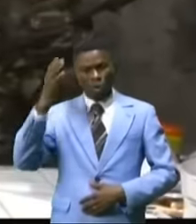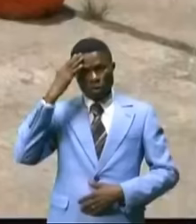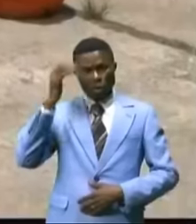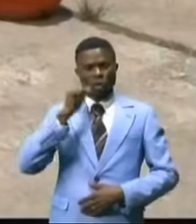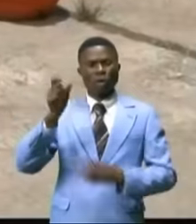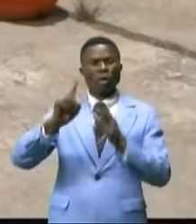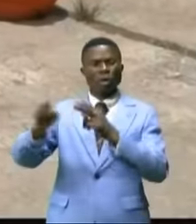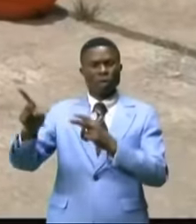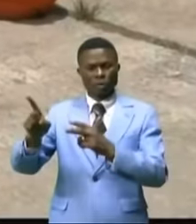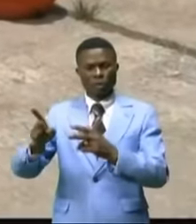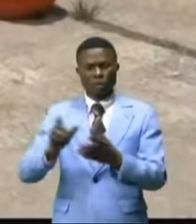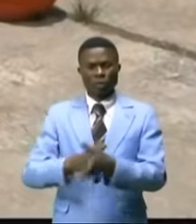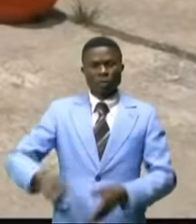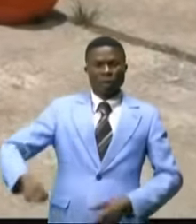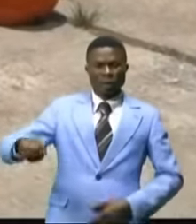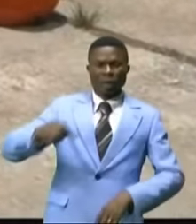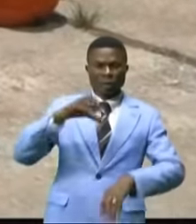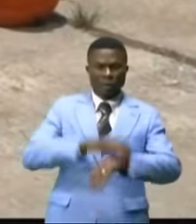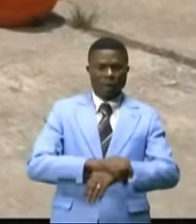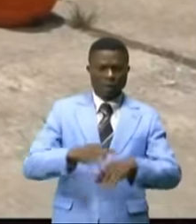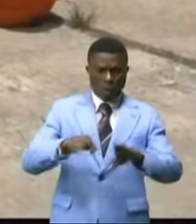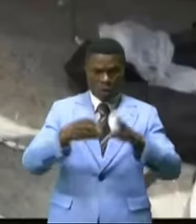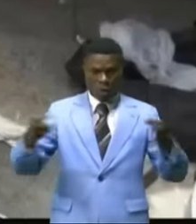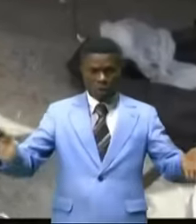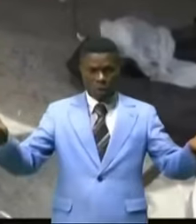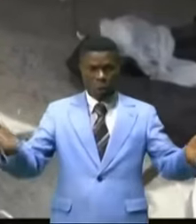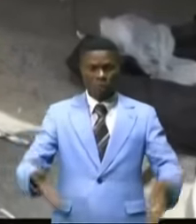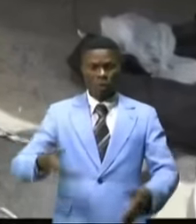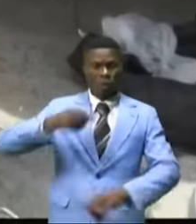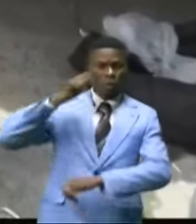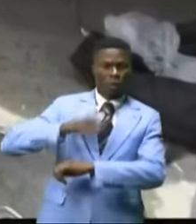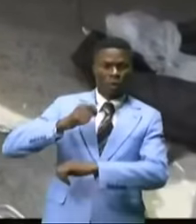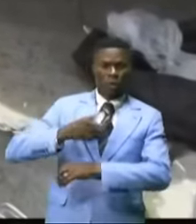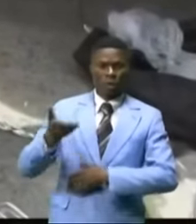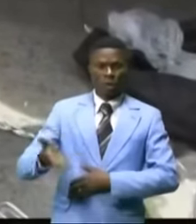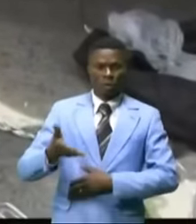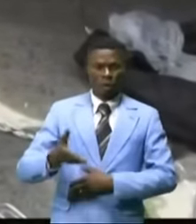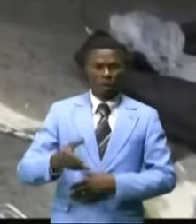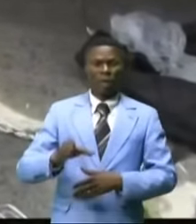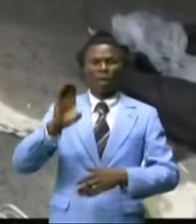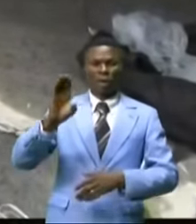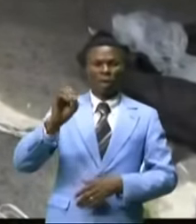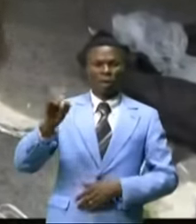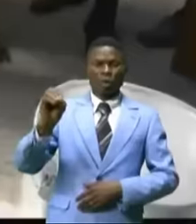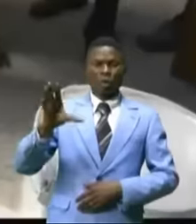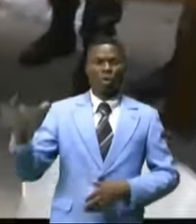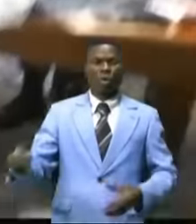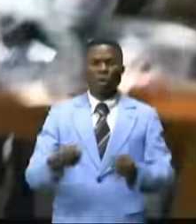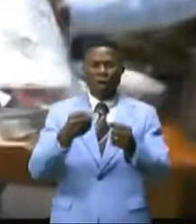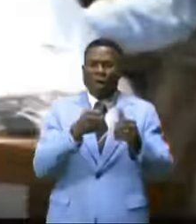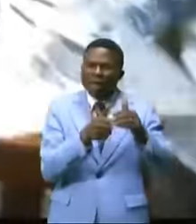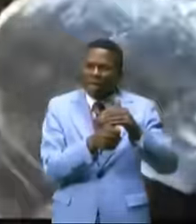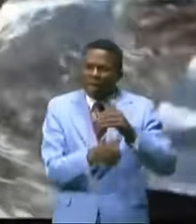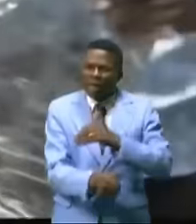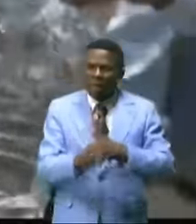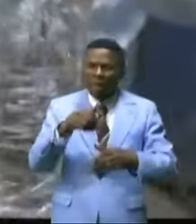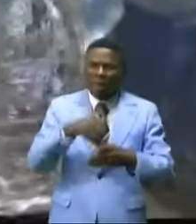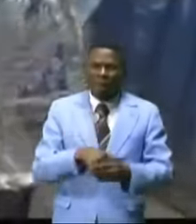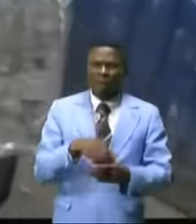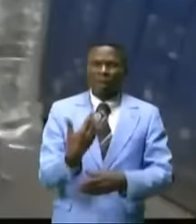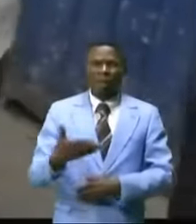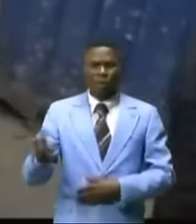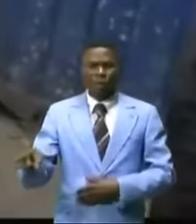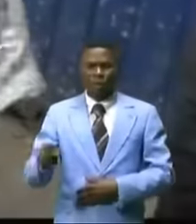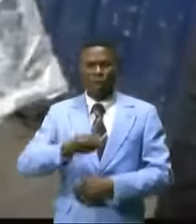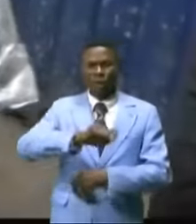en fuite. Les valises saisies ont été ouvertes en présence de la justice. La cocaïne a été retrouvée bien camouflée à l'intérieur des ustensiles